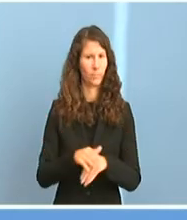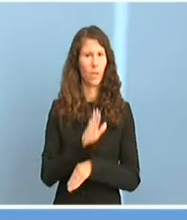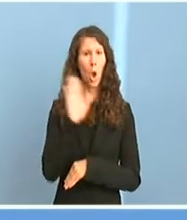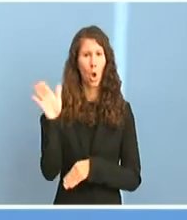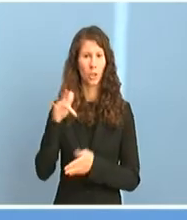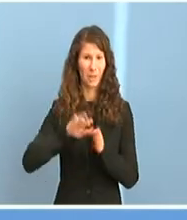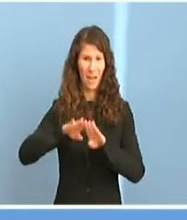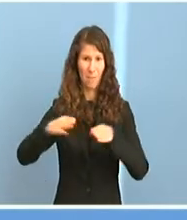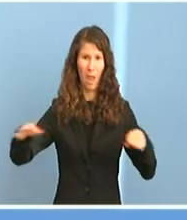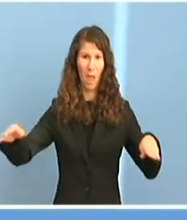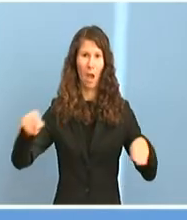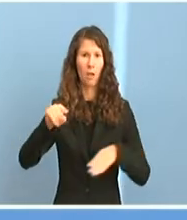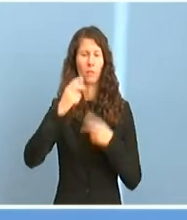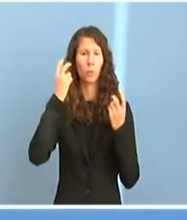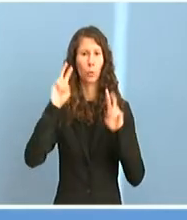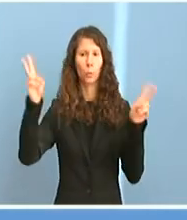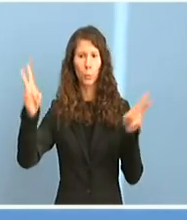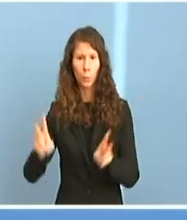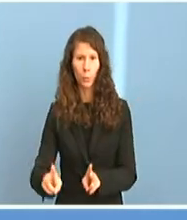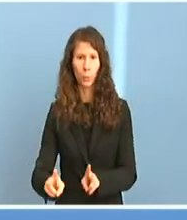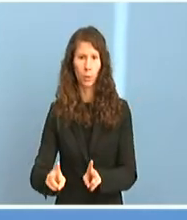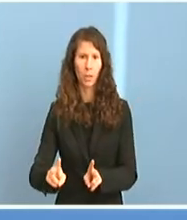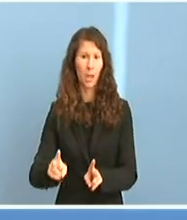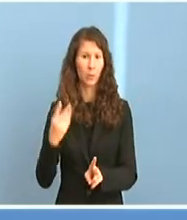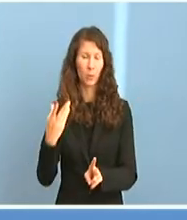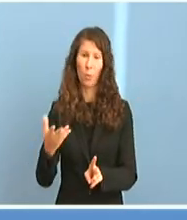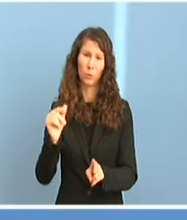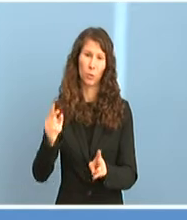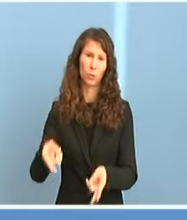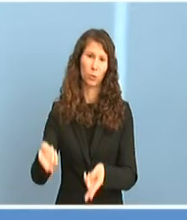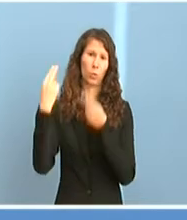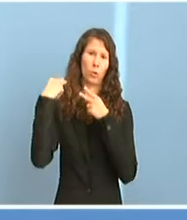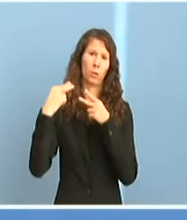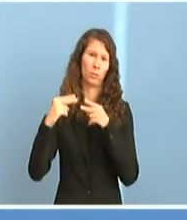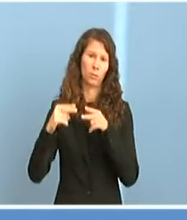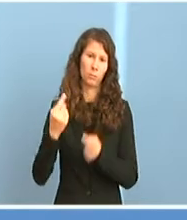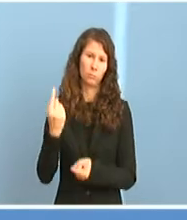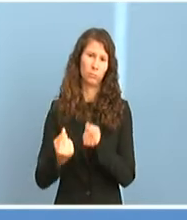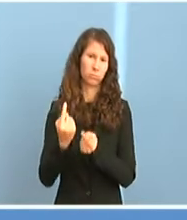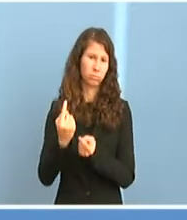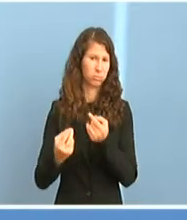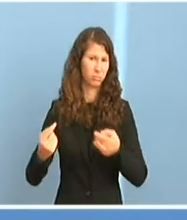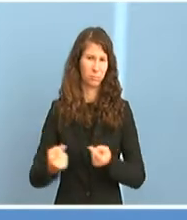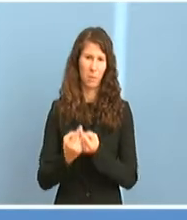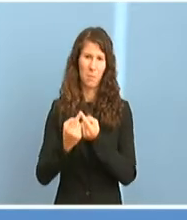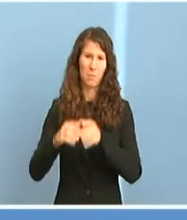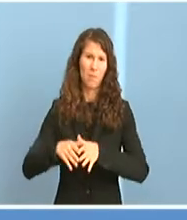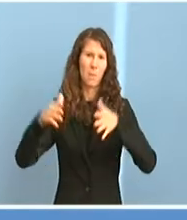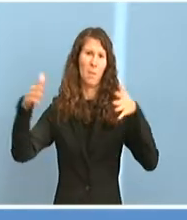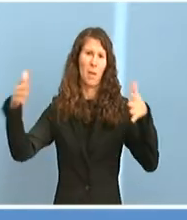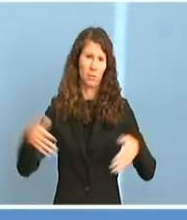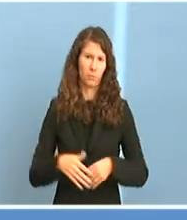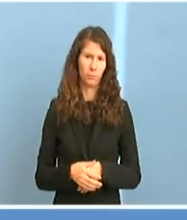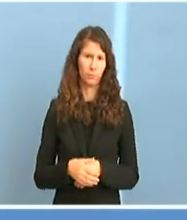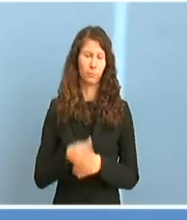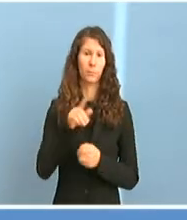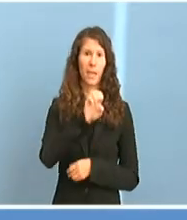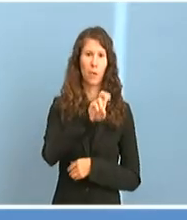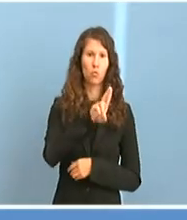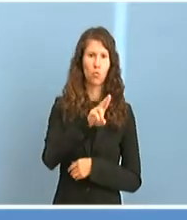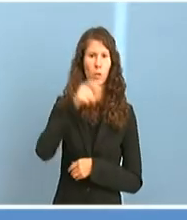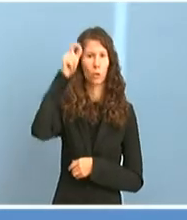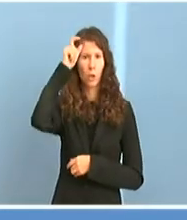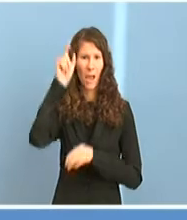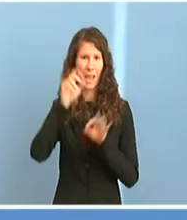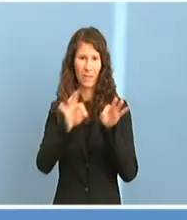Mittelmeer zurückwerfen und er wäre ganz sicher alles andere als förderlich für die Weiterentwicklung oder Fortentwicklung der